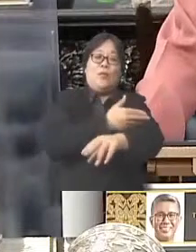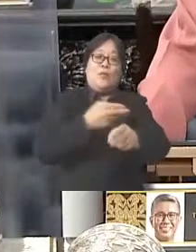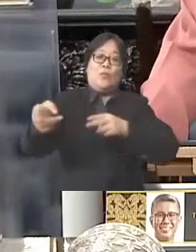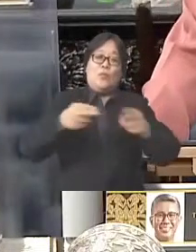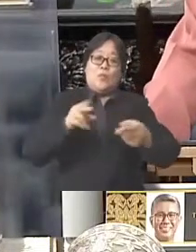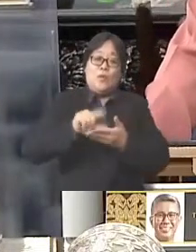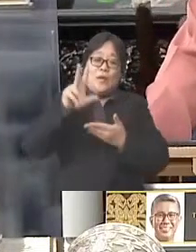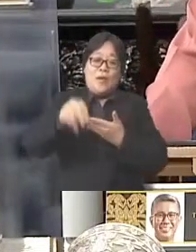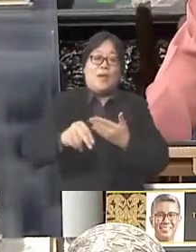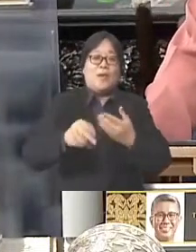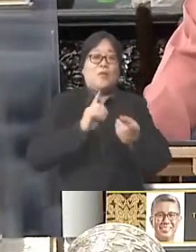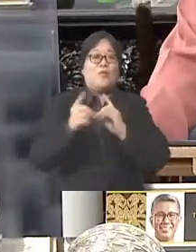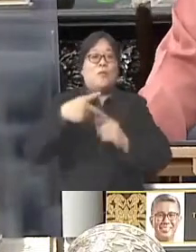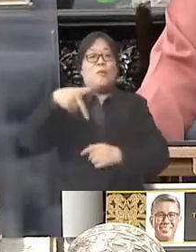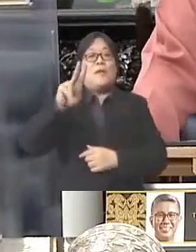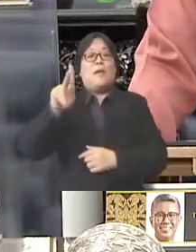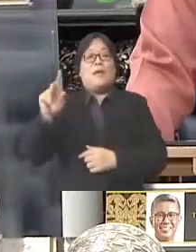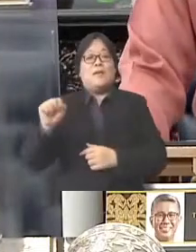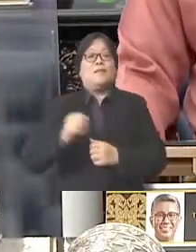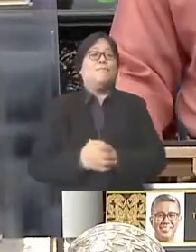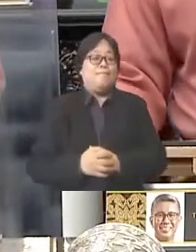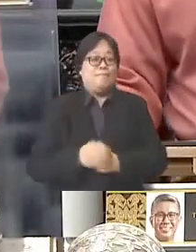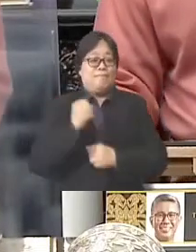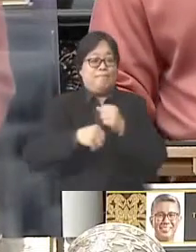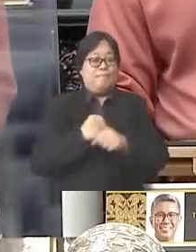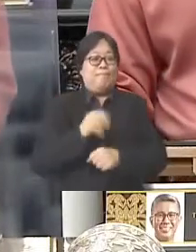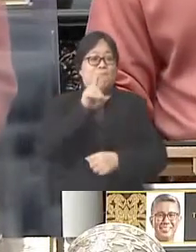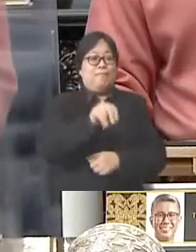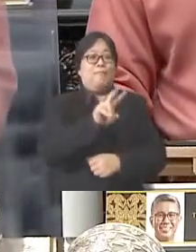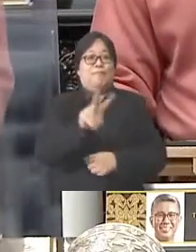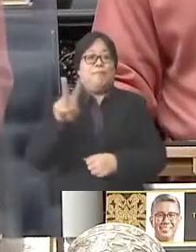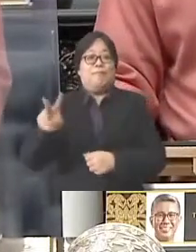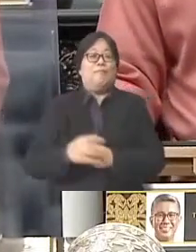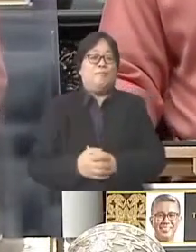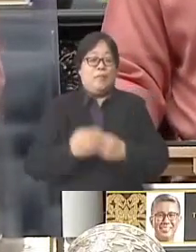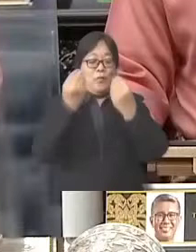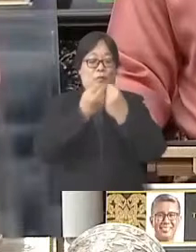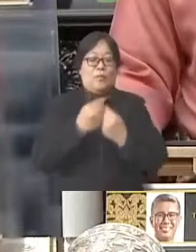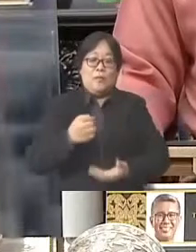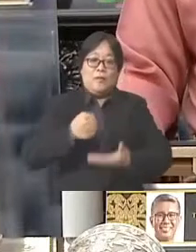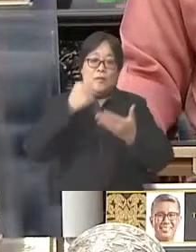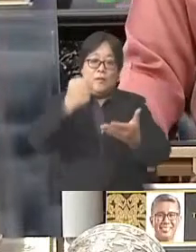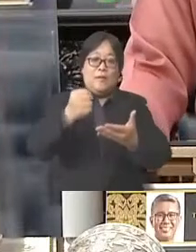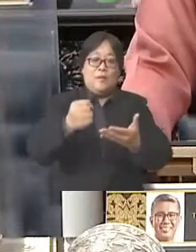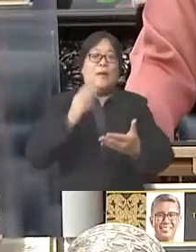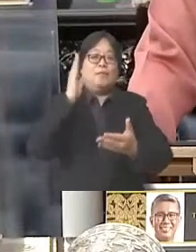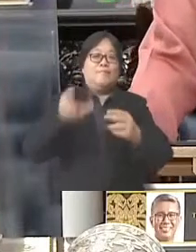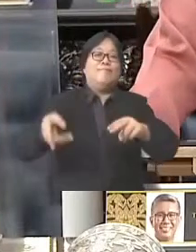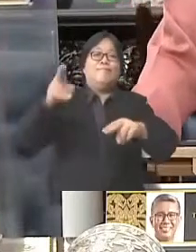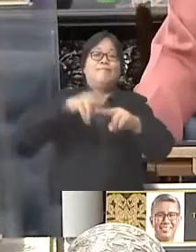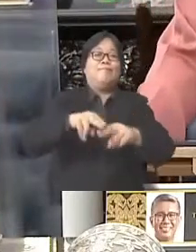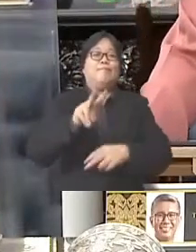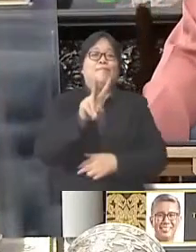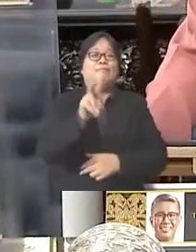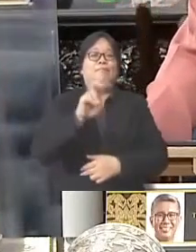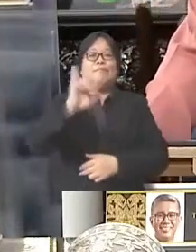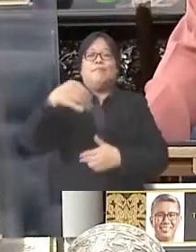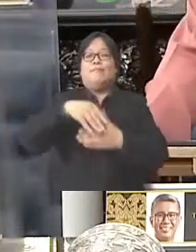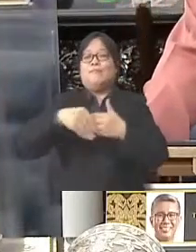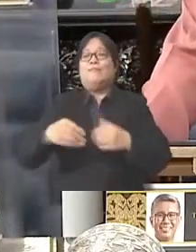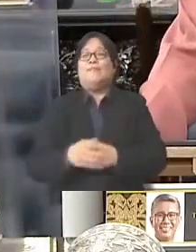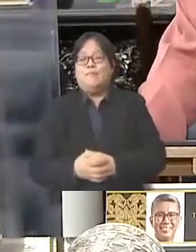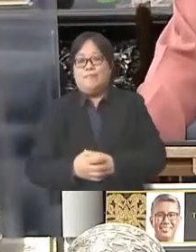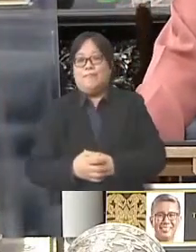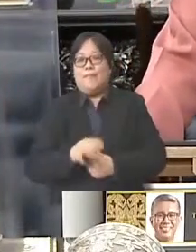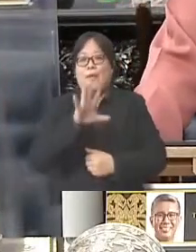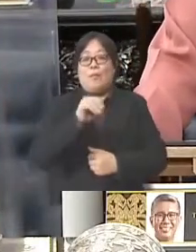insentif skin Grand pendeta lanfix untuk Tahun 2022 jumlah dana bagi segini Hai dinaikkan kepada 200 juta Ringgit